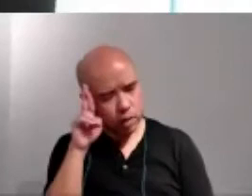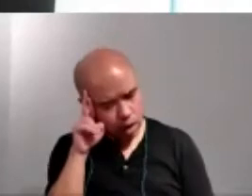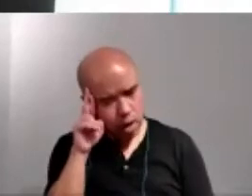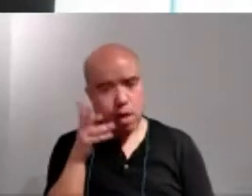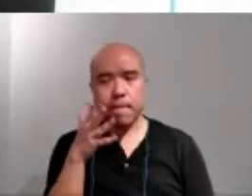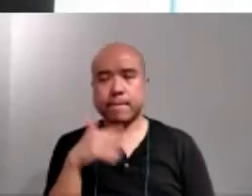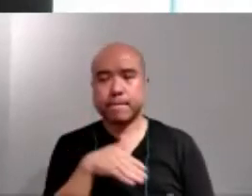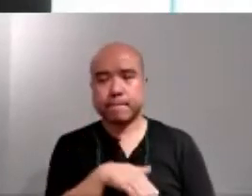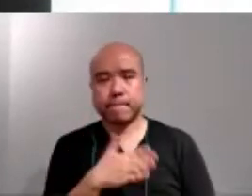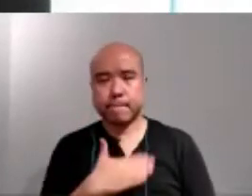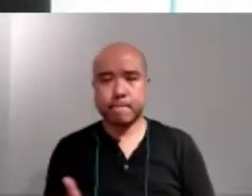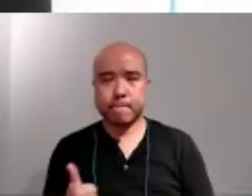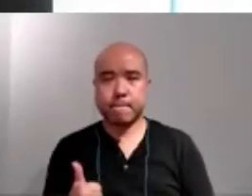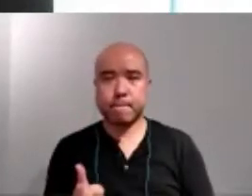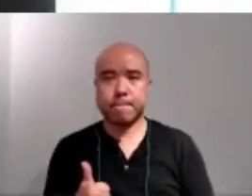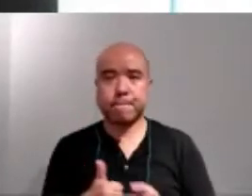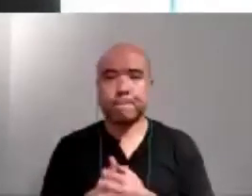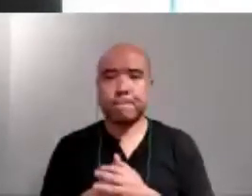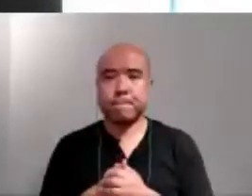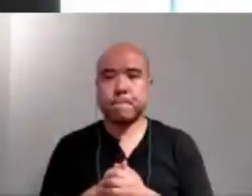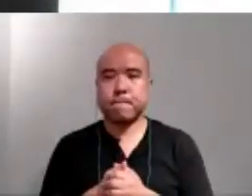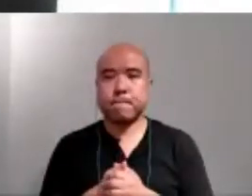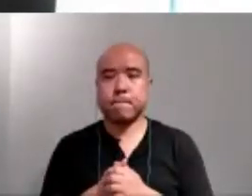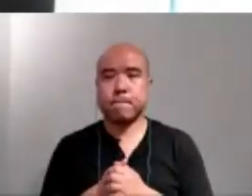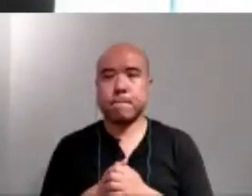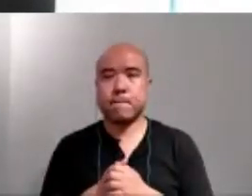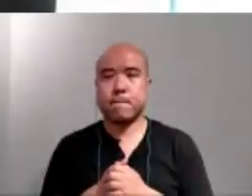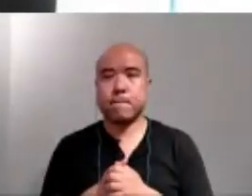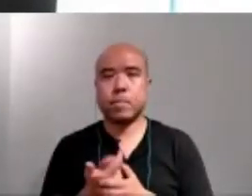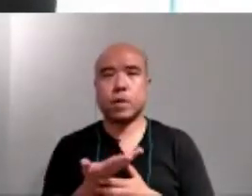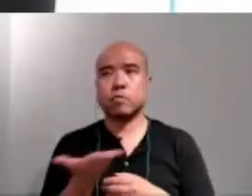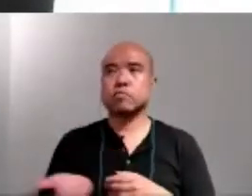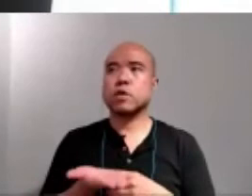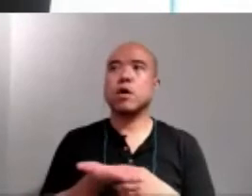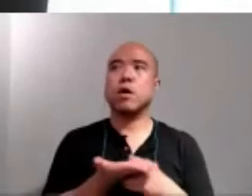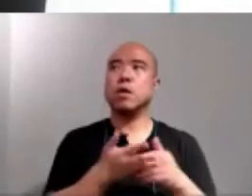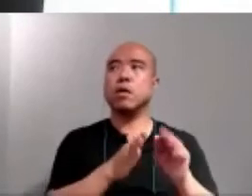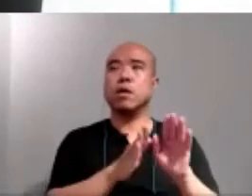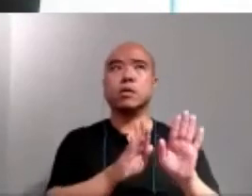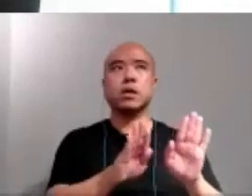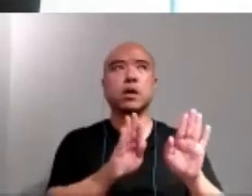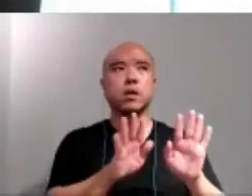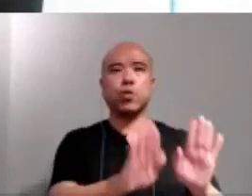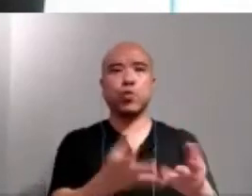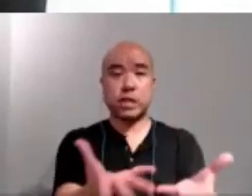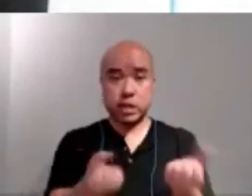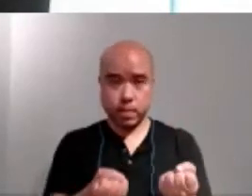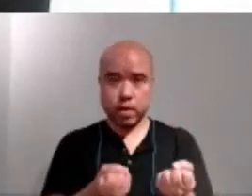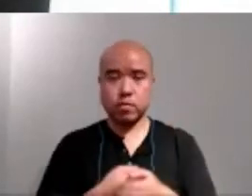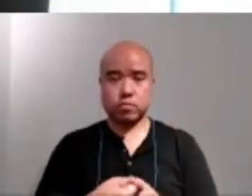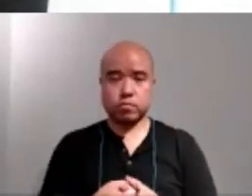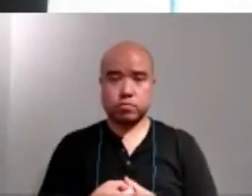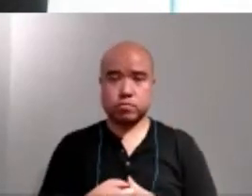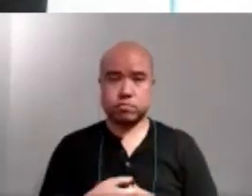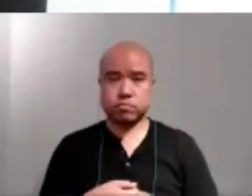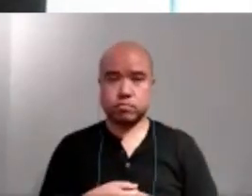都增加了大众对他们的认识和接纳。而另外一个就是我们都想透过这个工作坊就